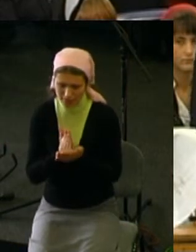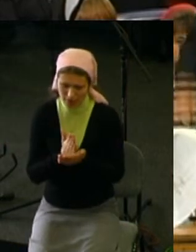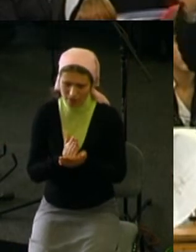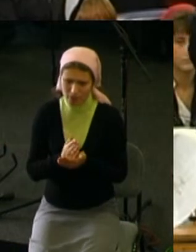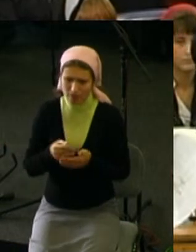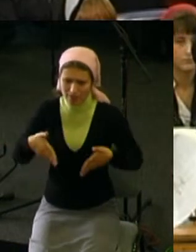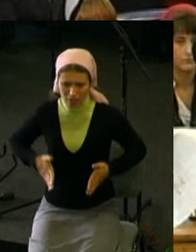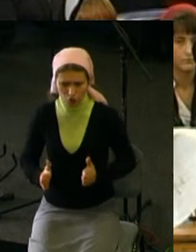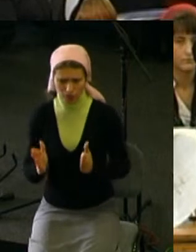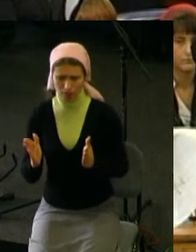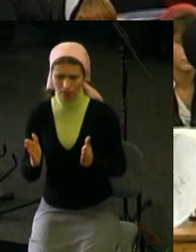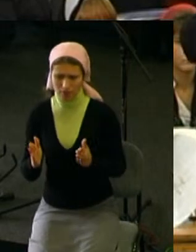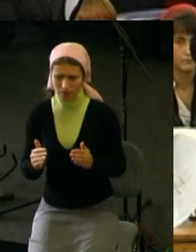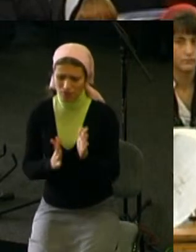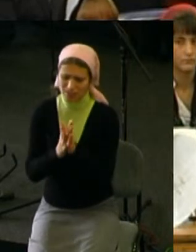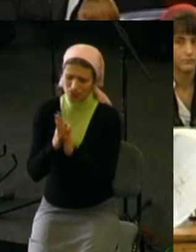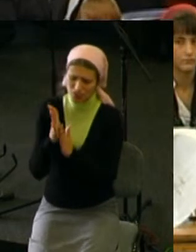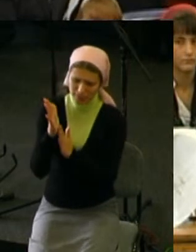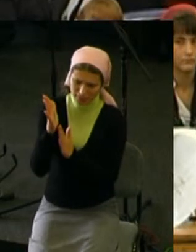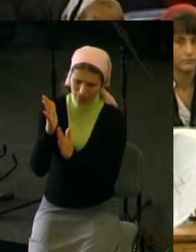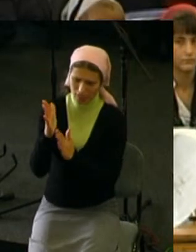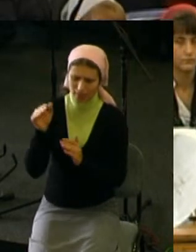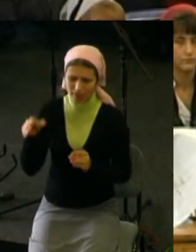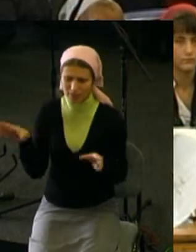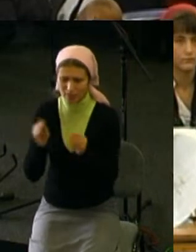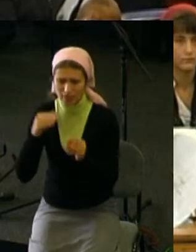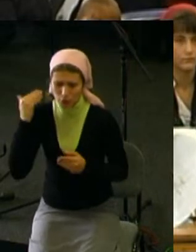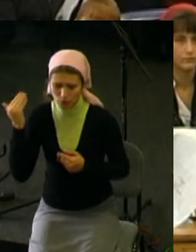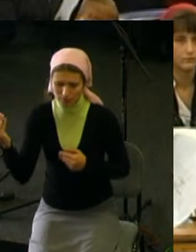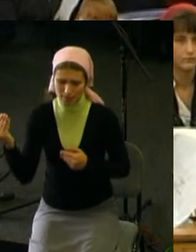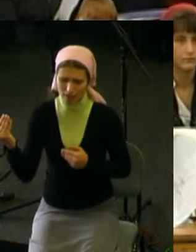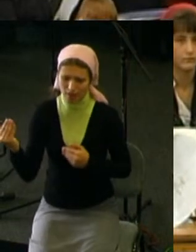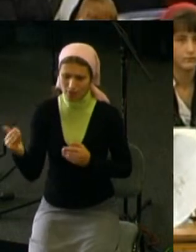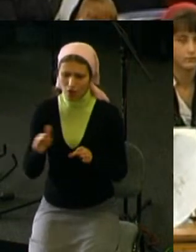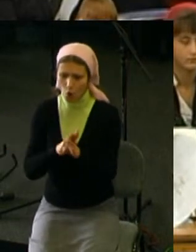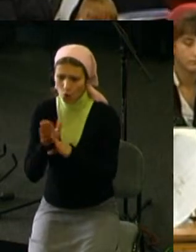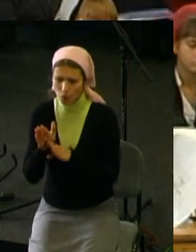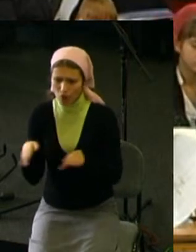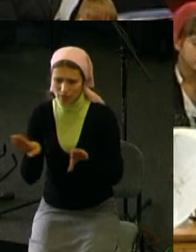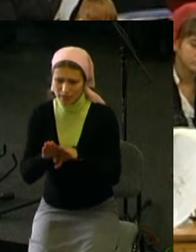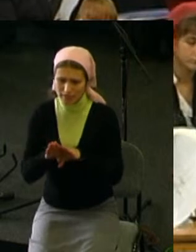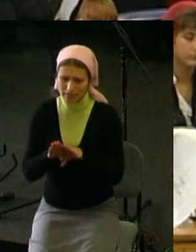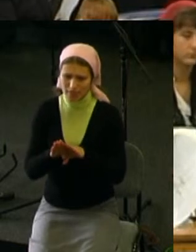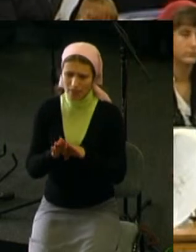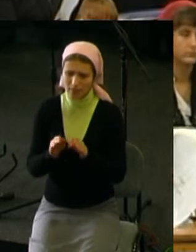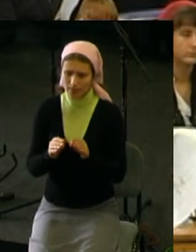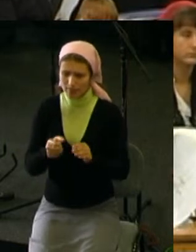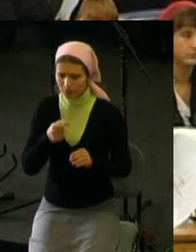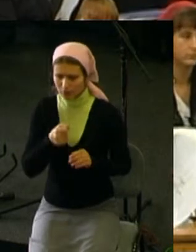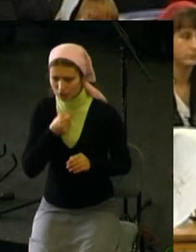він народився там він зростає разом з ним у повний зріст